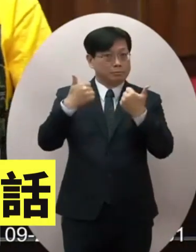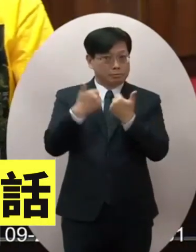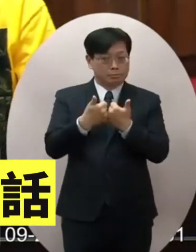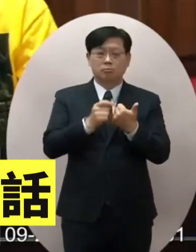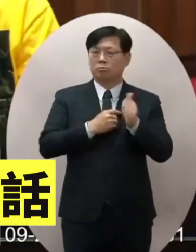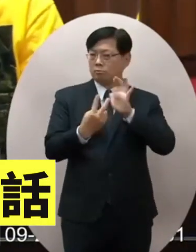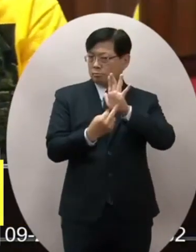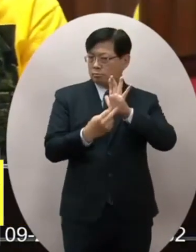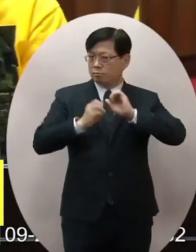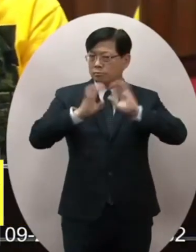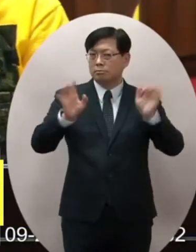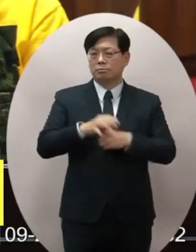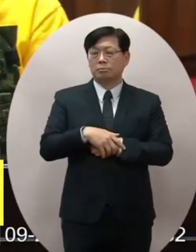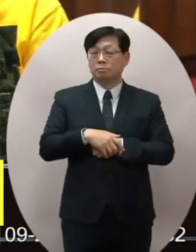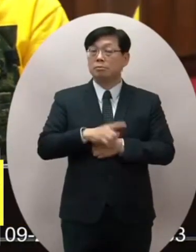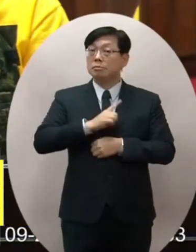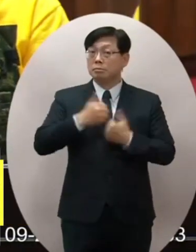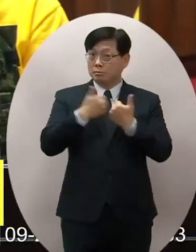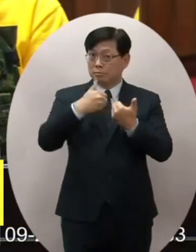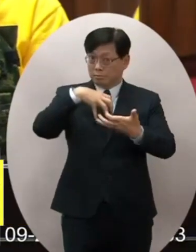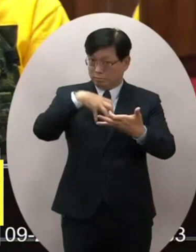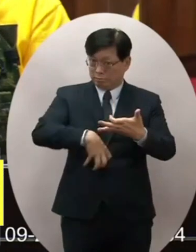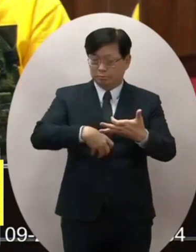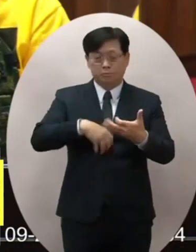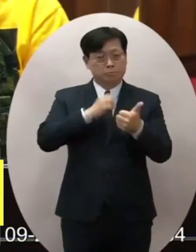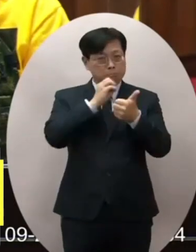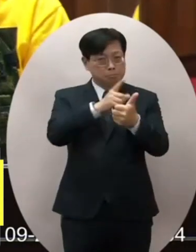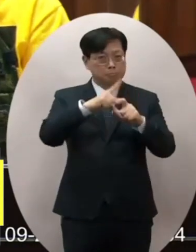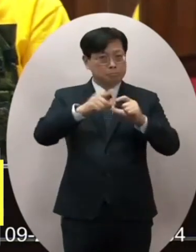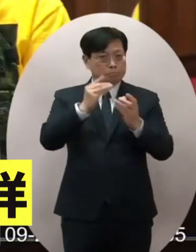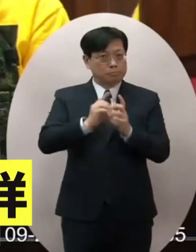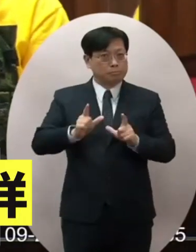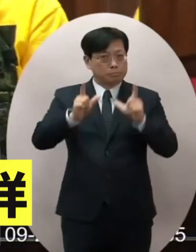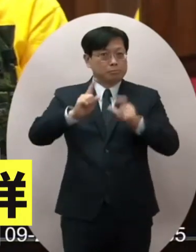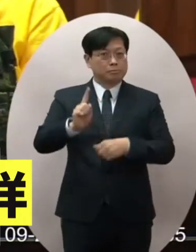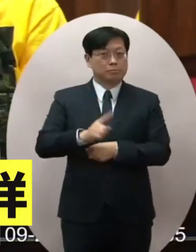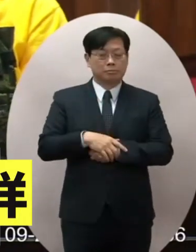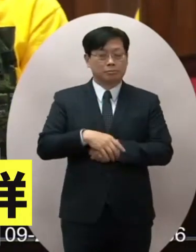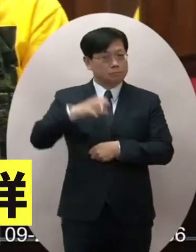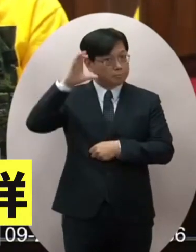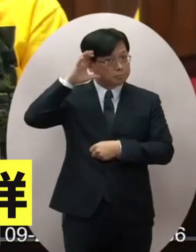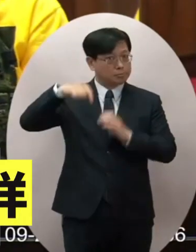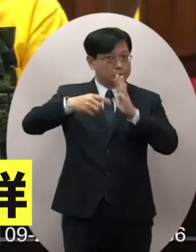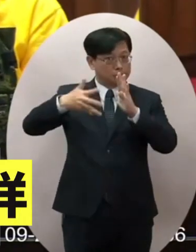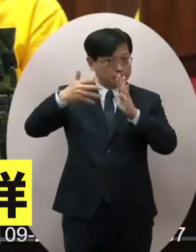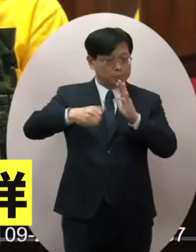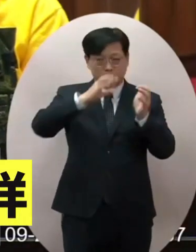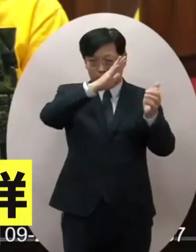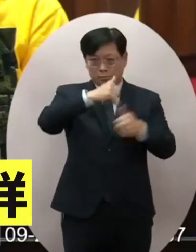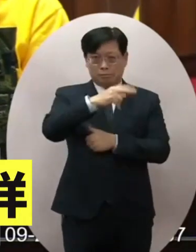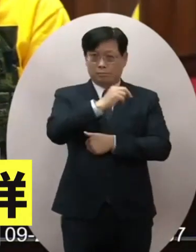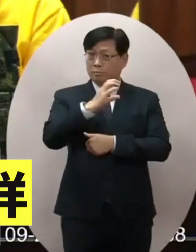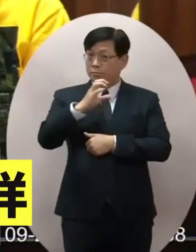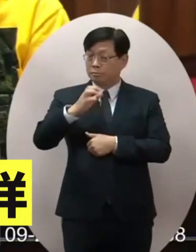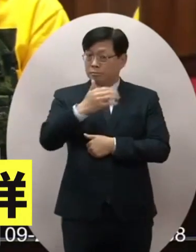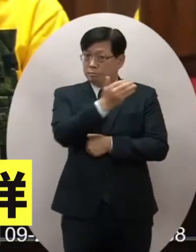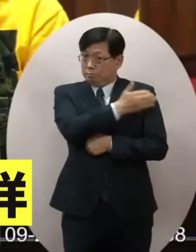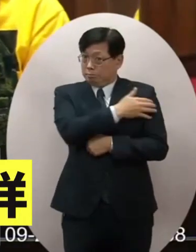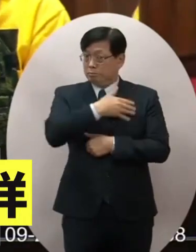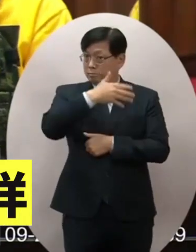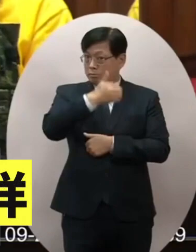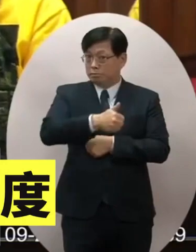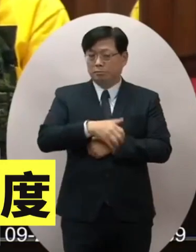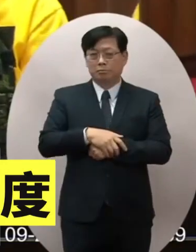上面讲的话。裴伟在会议上跟大股东说，苏贞昌找了 NCC 主委陈